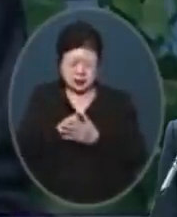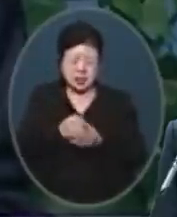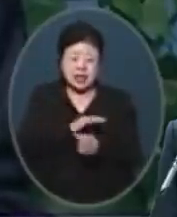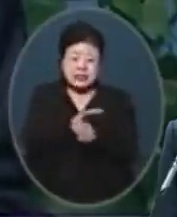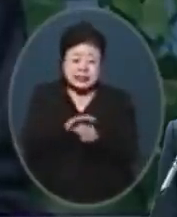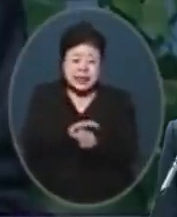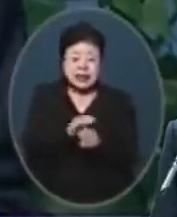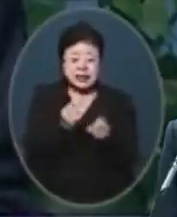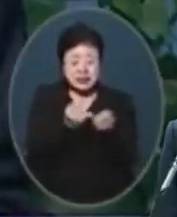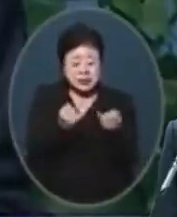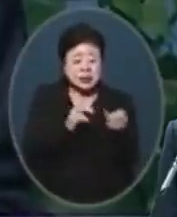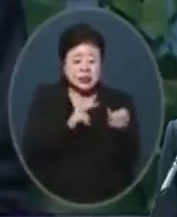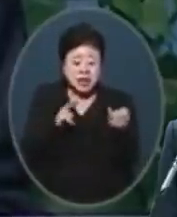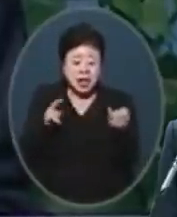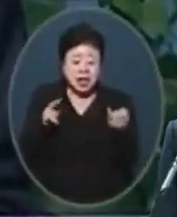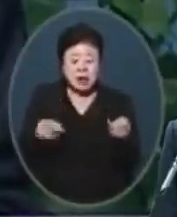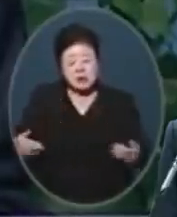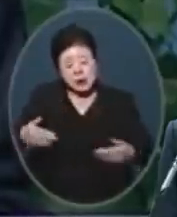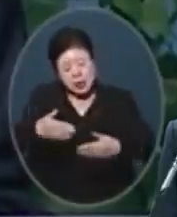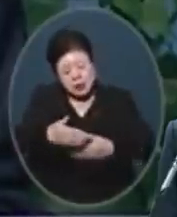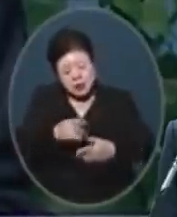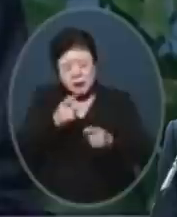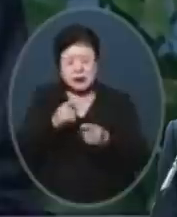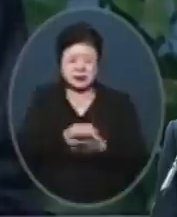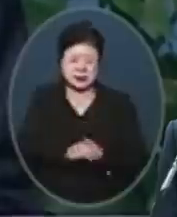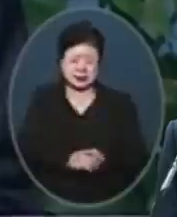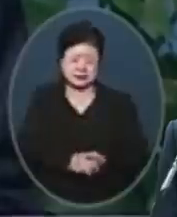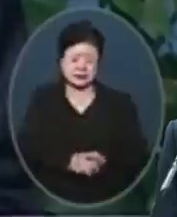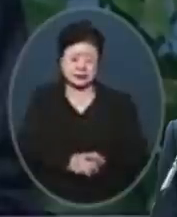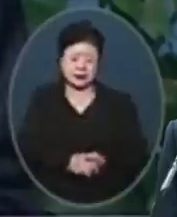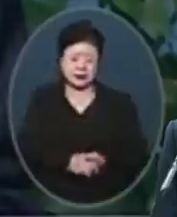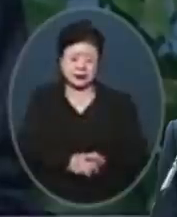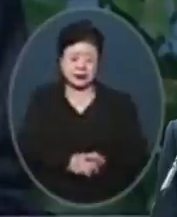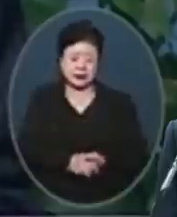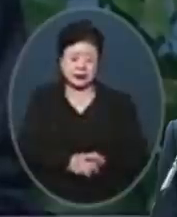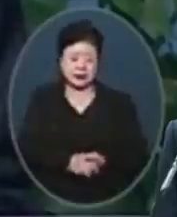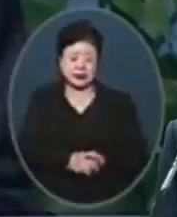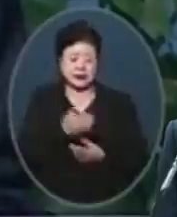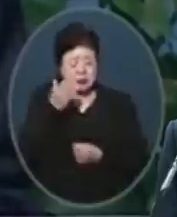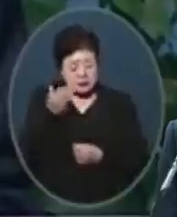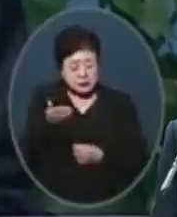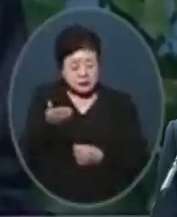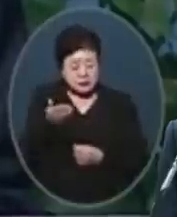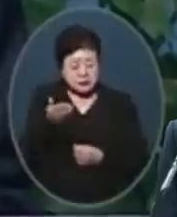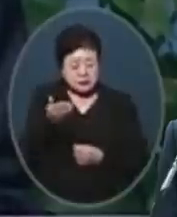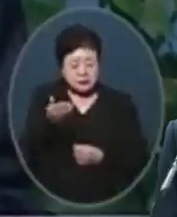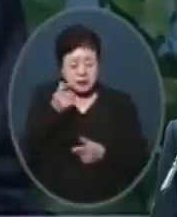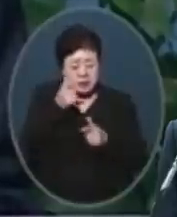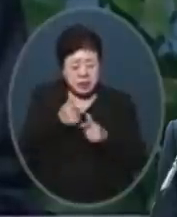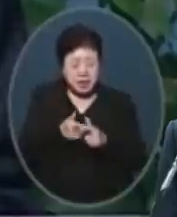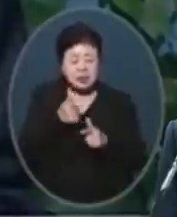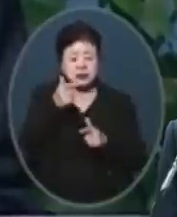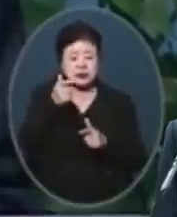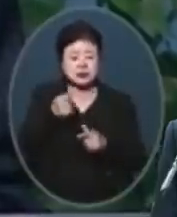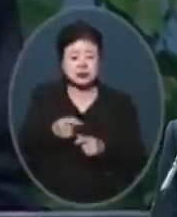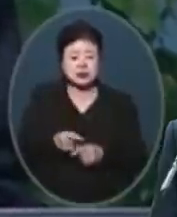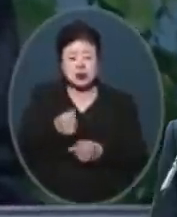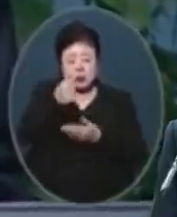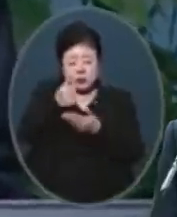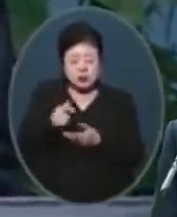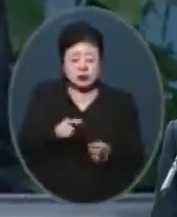사랑 너들은 내 품에 안겨라고 말씀하십니다. 이런 예수님을 모시고 사는